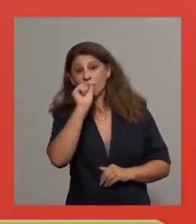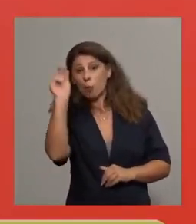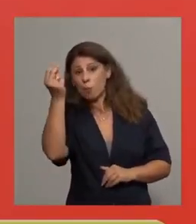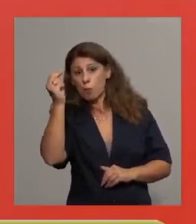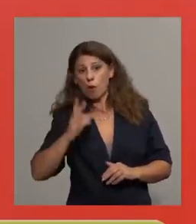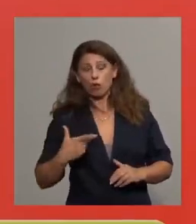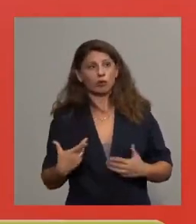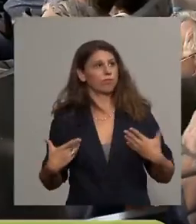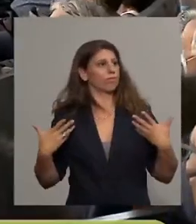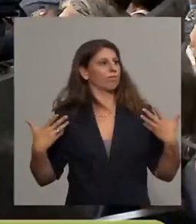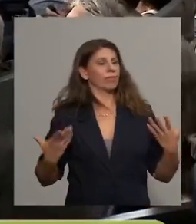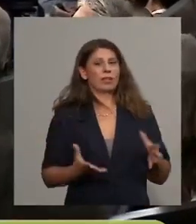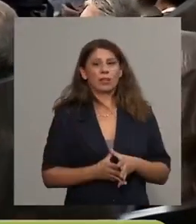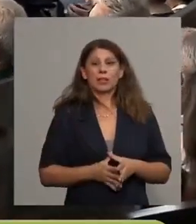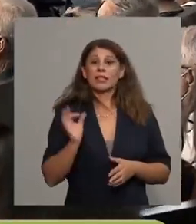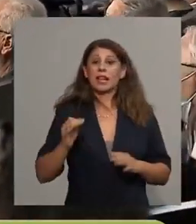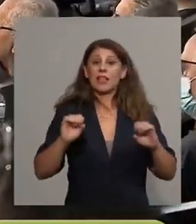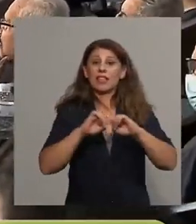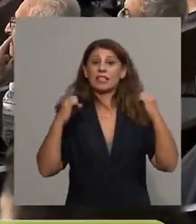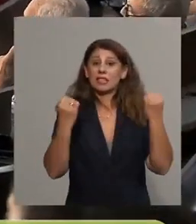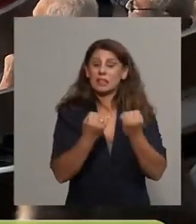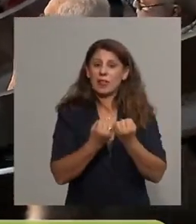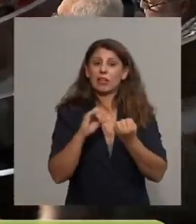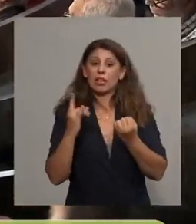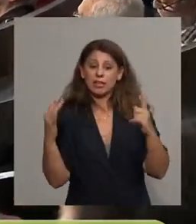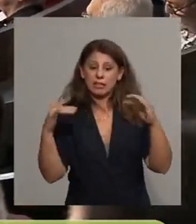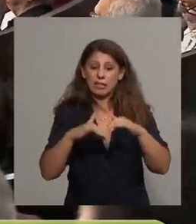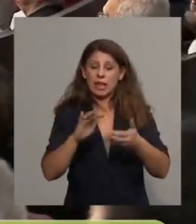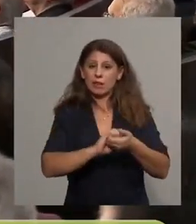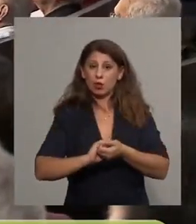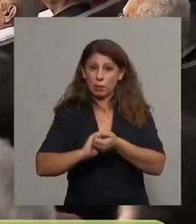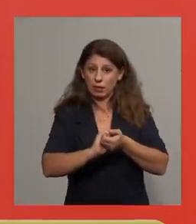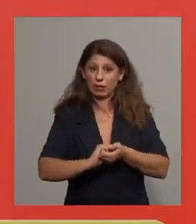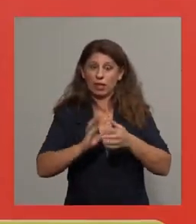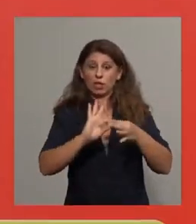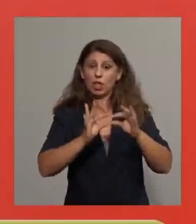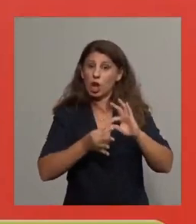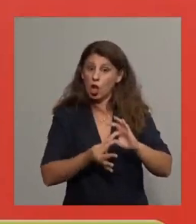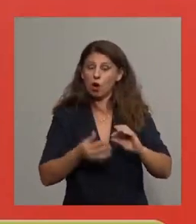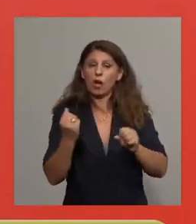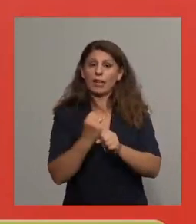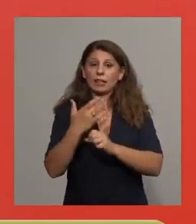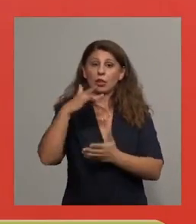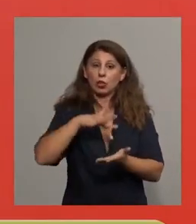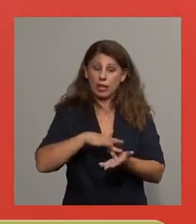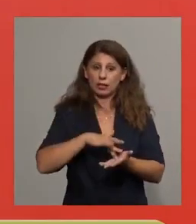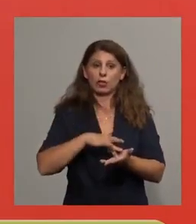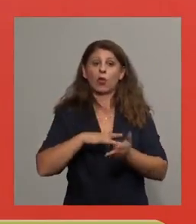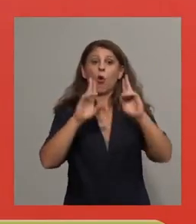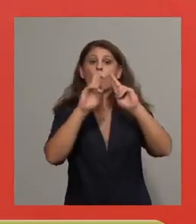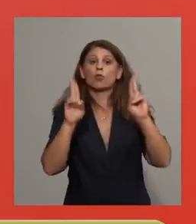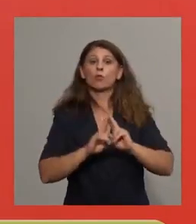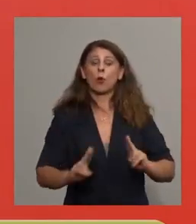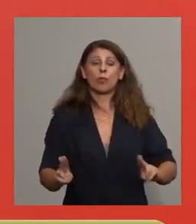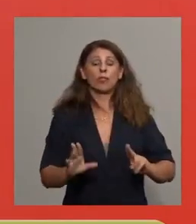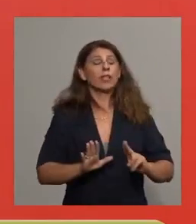πολιτιστικής ανάτασης, σε κάθε συνέδριο ή συνέλευση σωματείου, συλλόγου, εργατικού κέντρου,